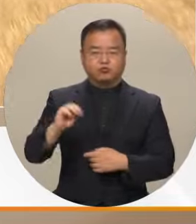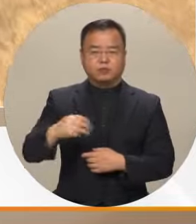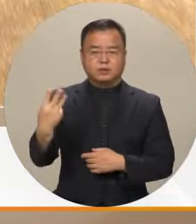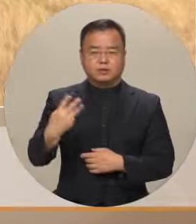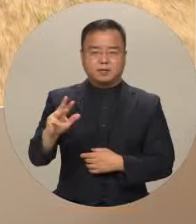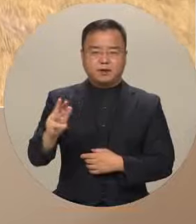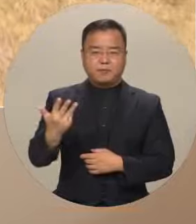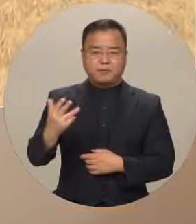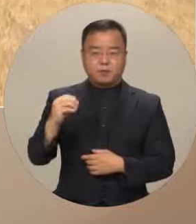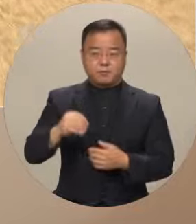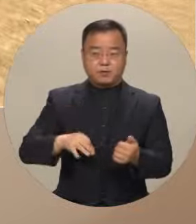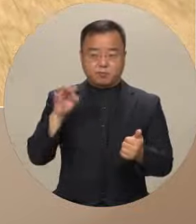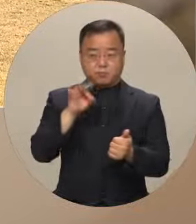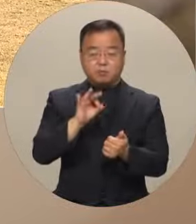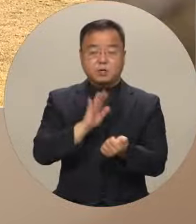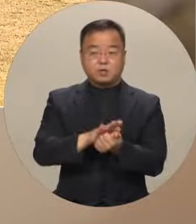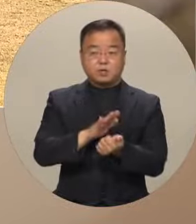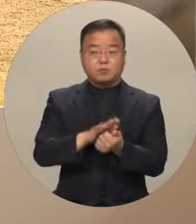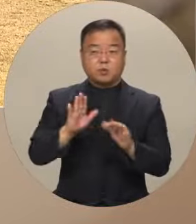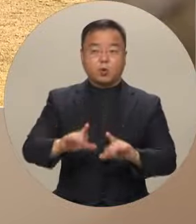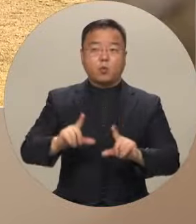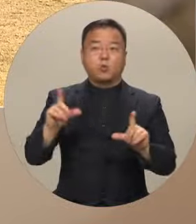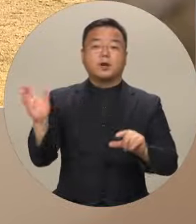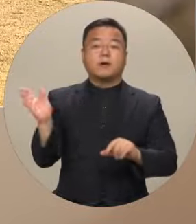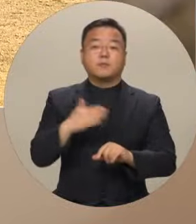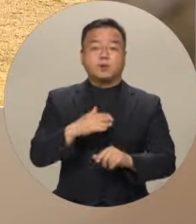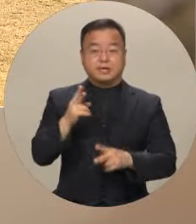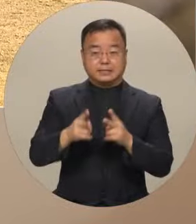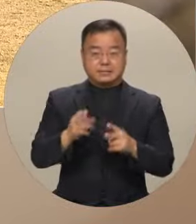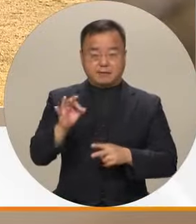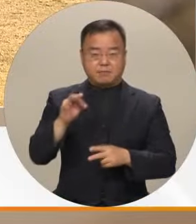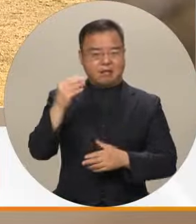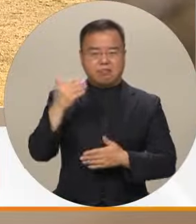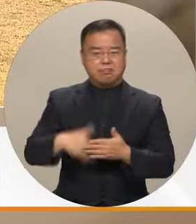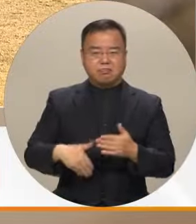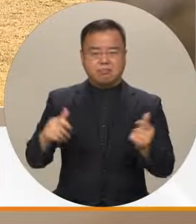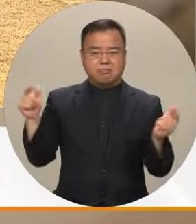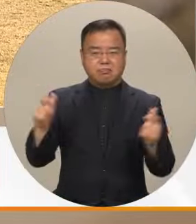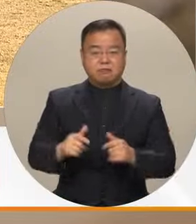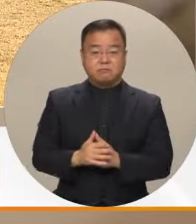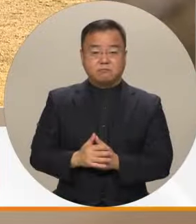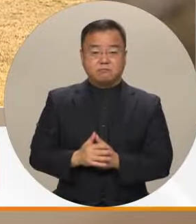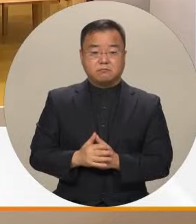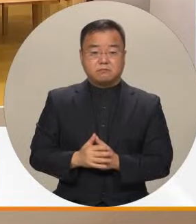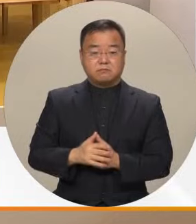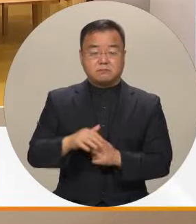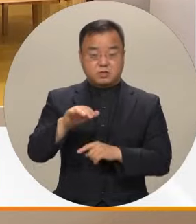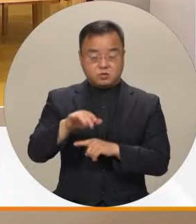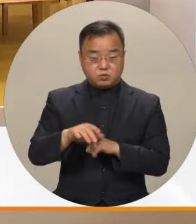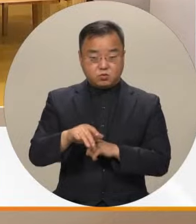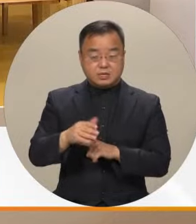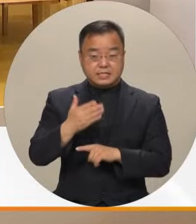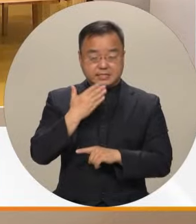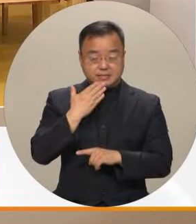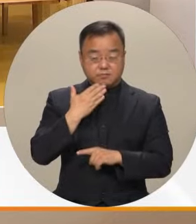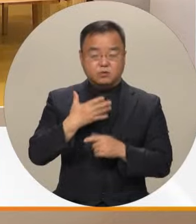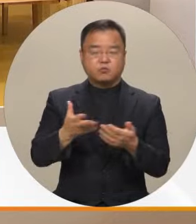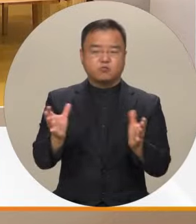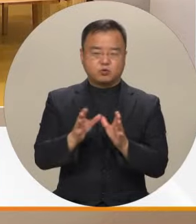원을 지원했고 하지만 올해부 해당 사업비가 전액 됐습니다 농식품부 관계자는 EBS